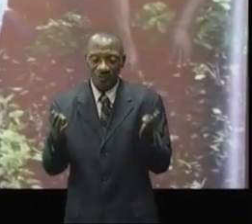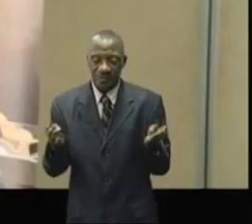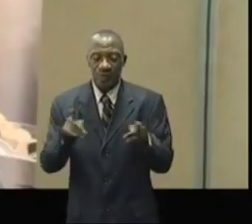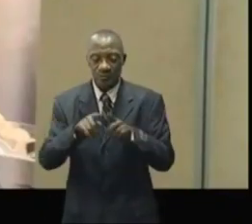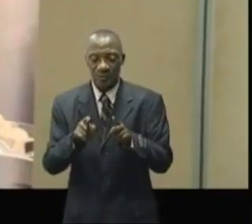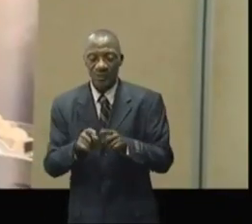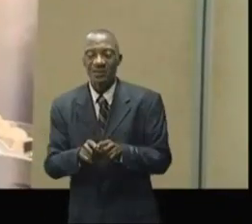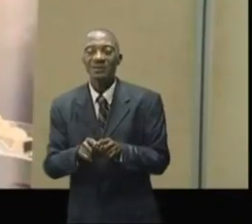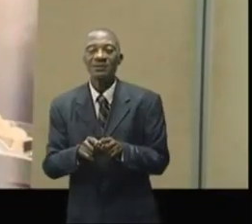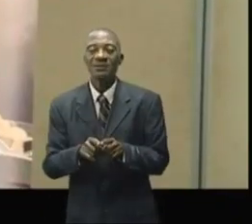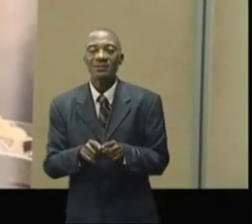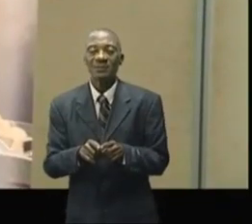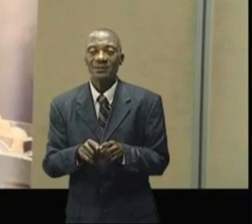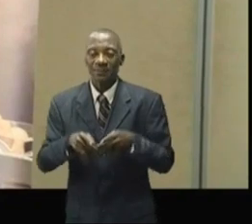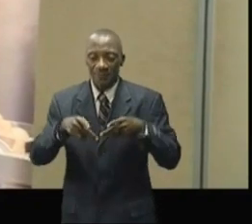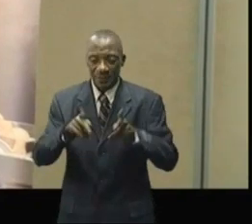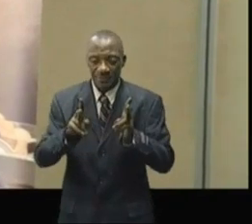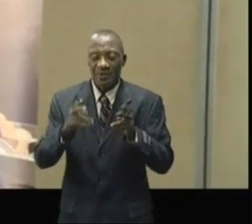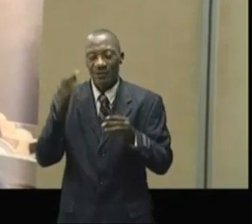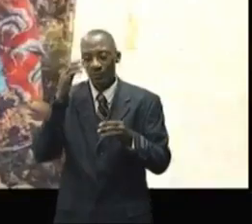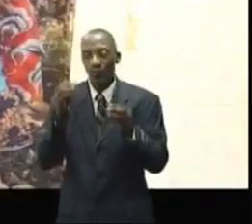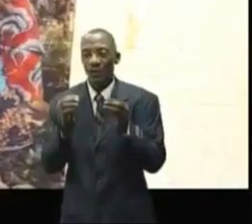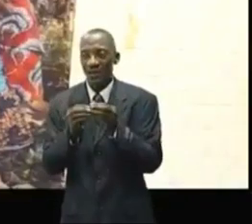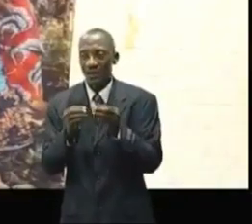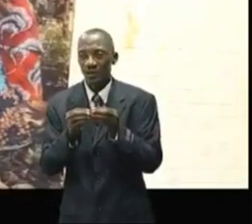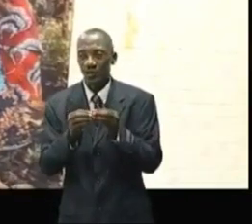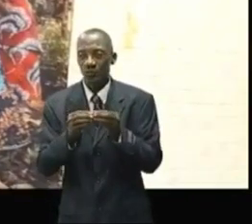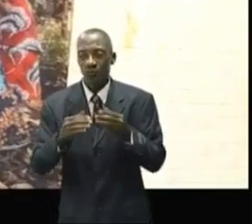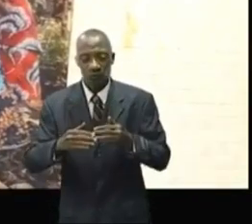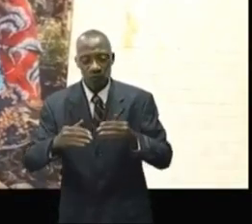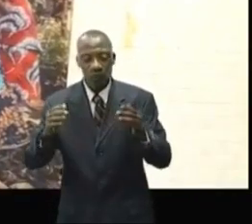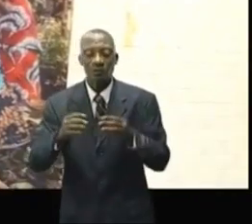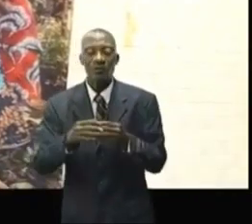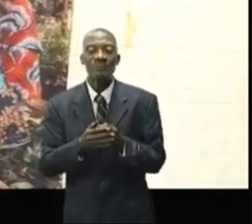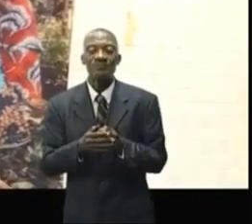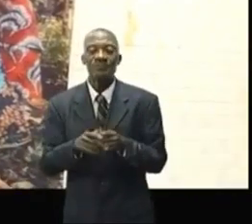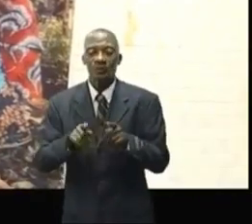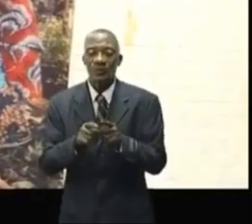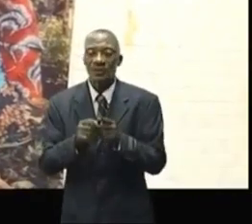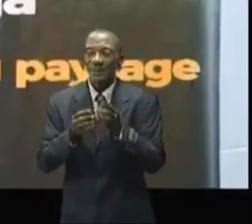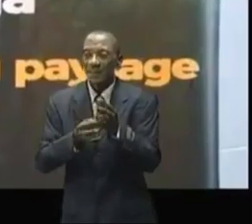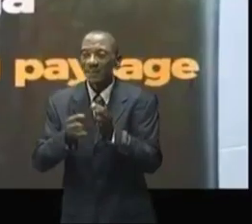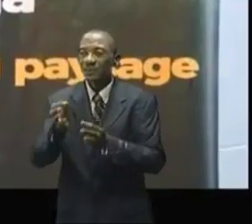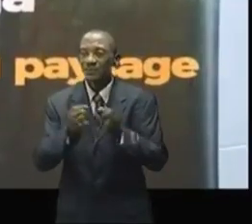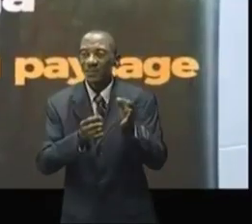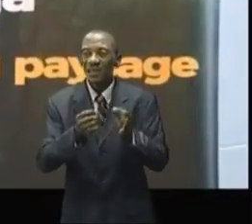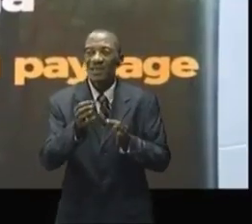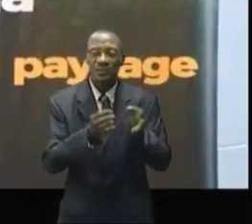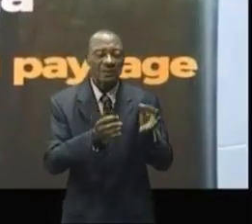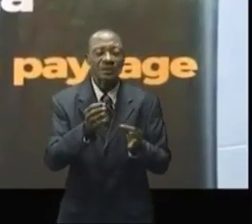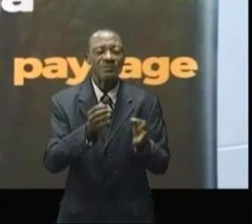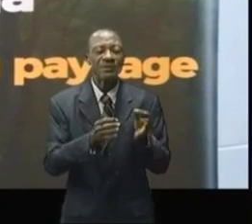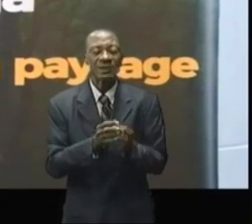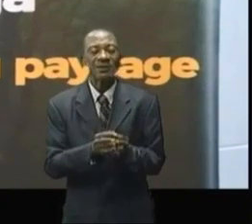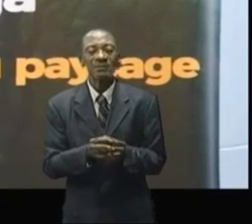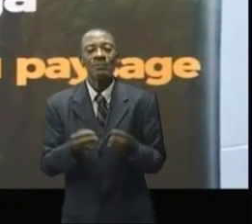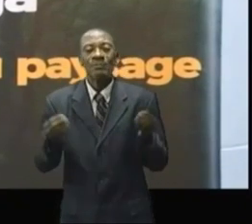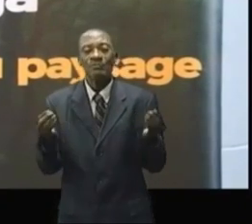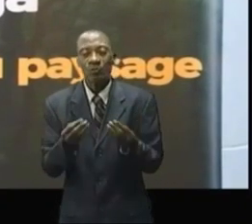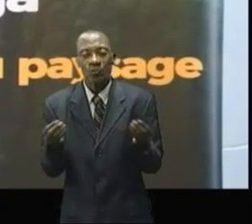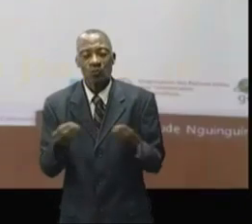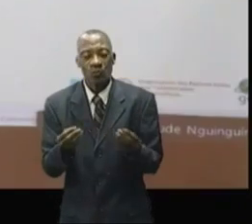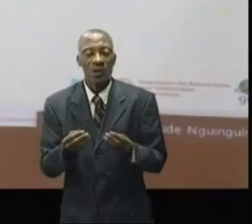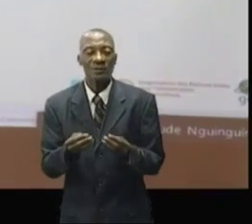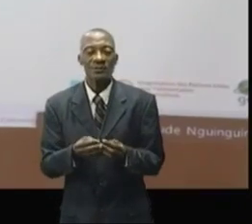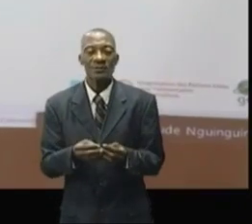les motifs de la réalisation du projet et la réussite liée à son aboutissement. L'expérience du projet Miembo